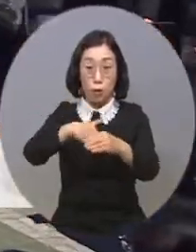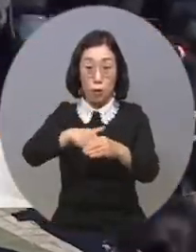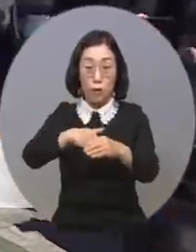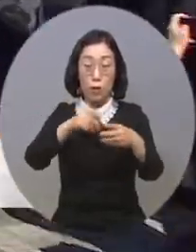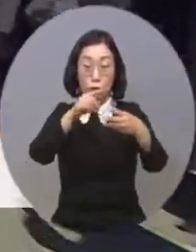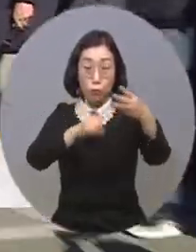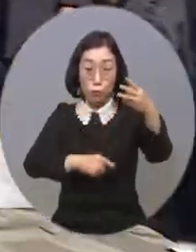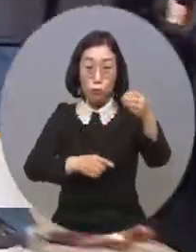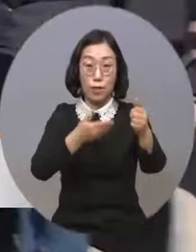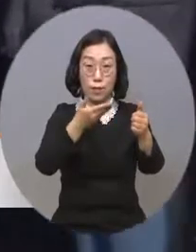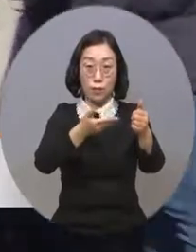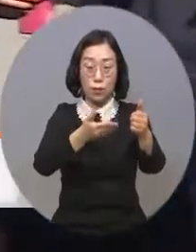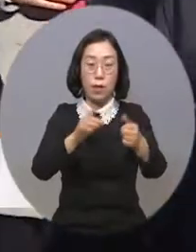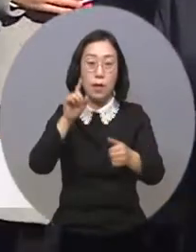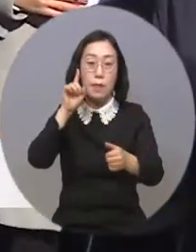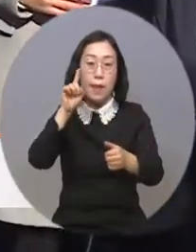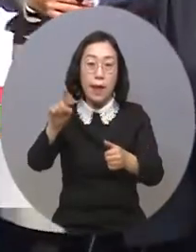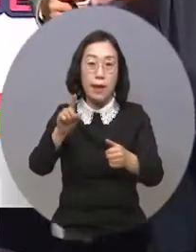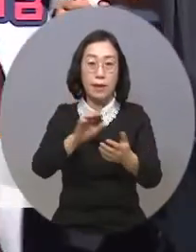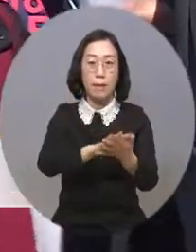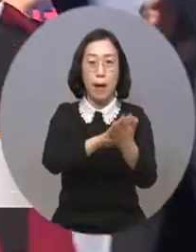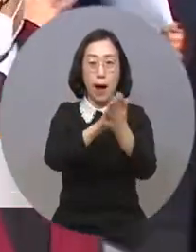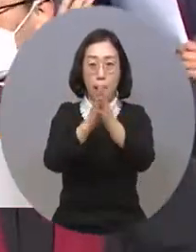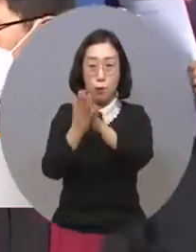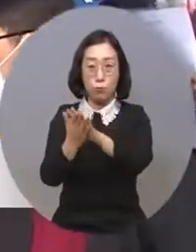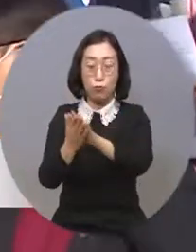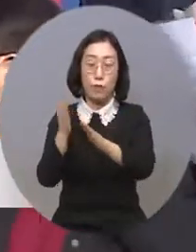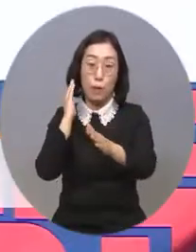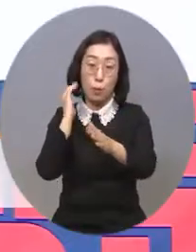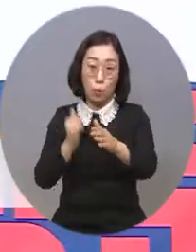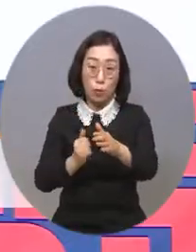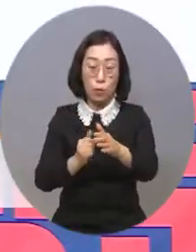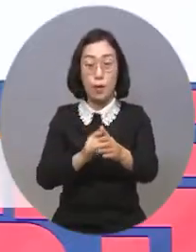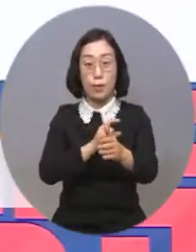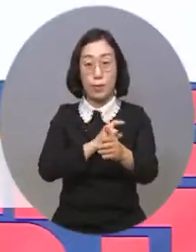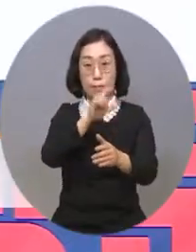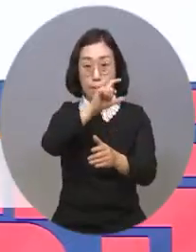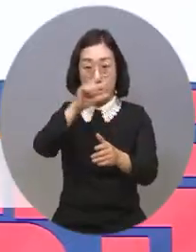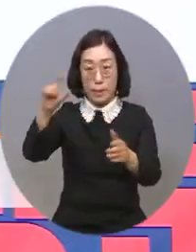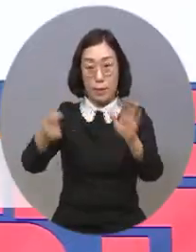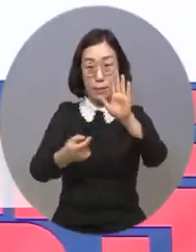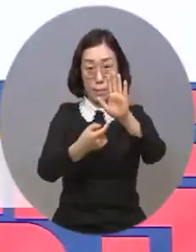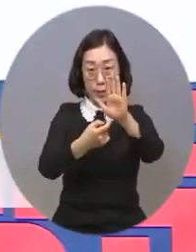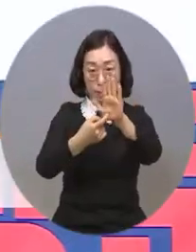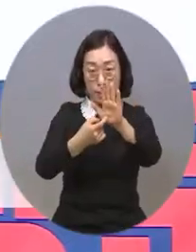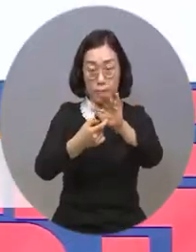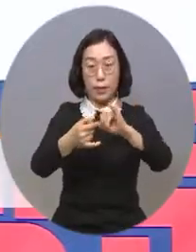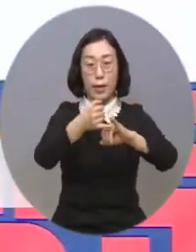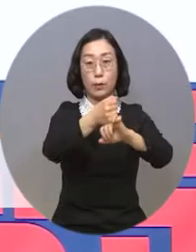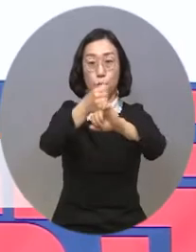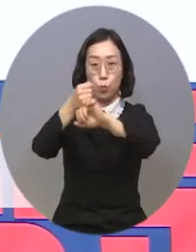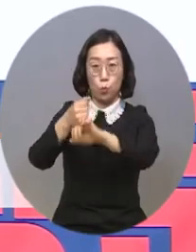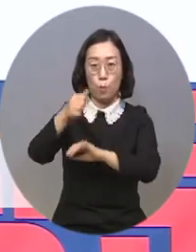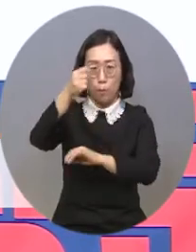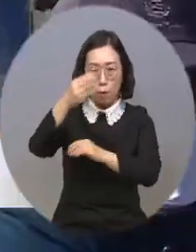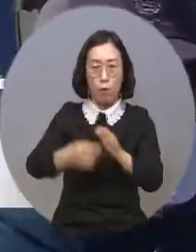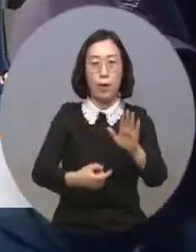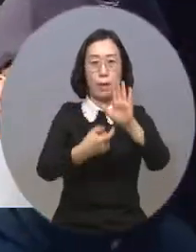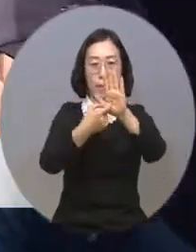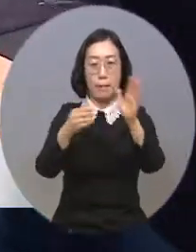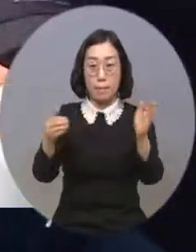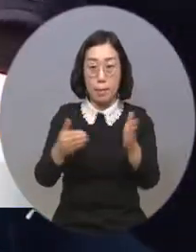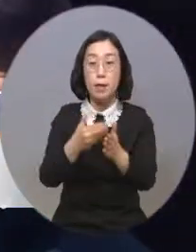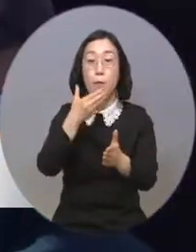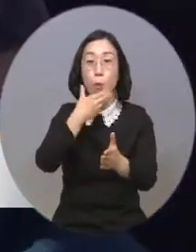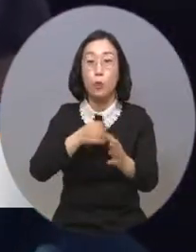당선인은 내일을 바꾸는 대통령을 표 화로 책임 있는 변화를 위한 복지 * 공약을 내세웠습니다 특히